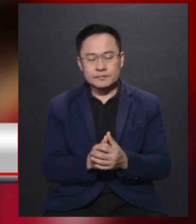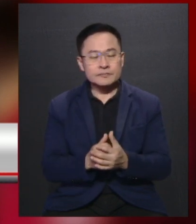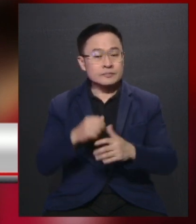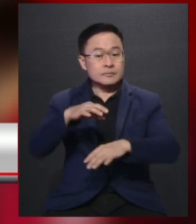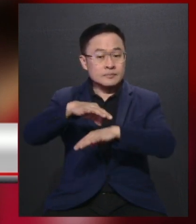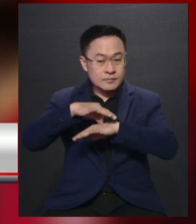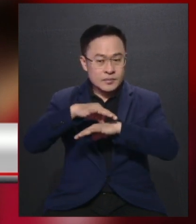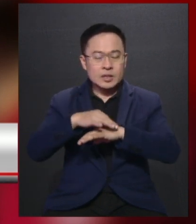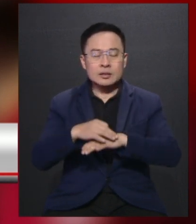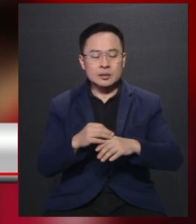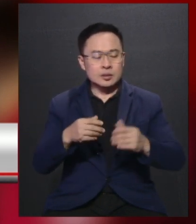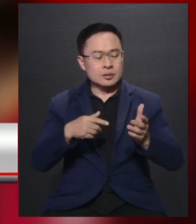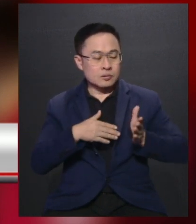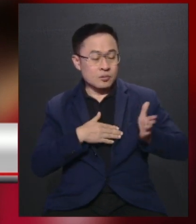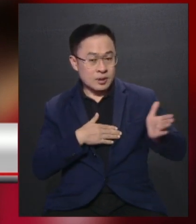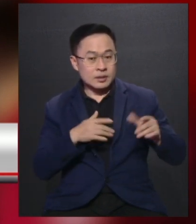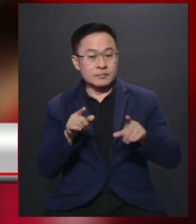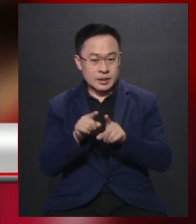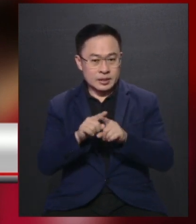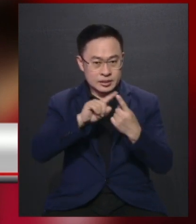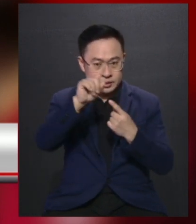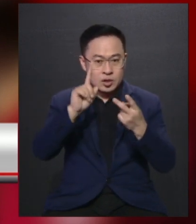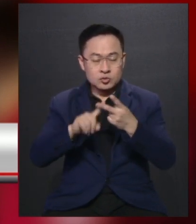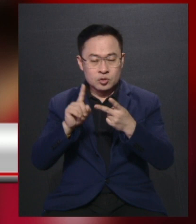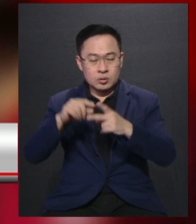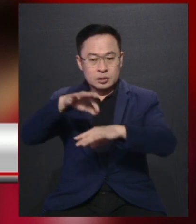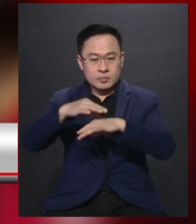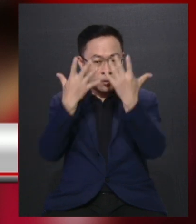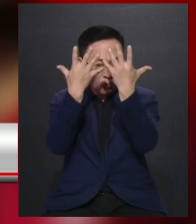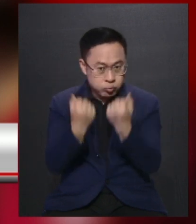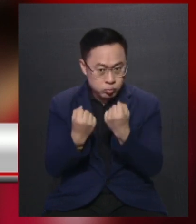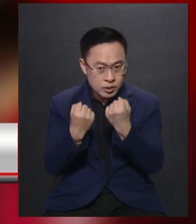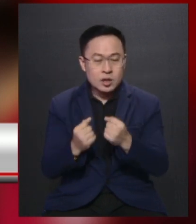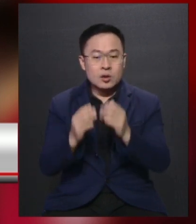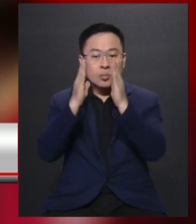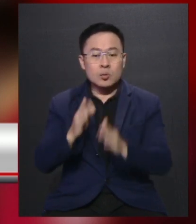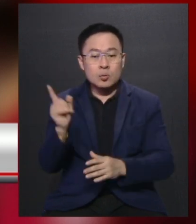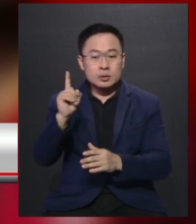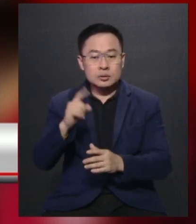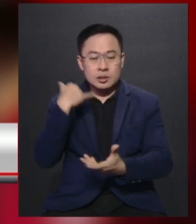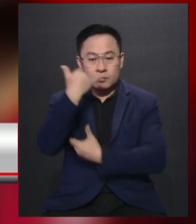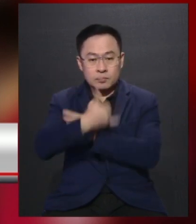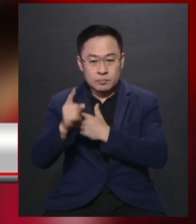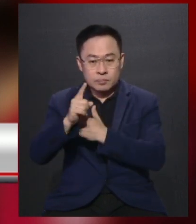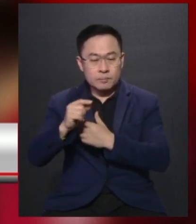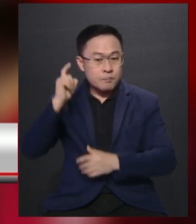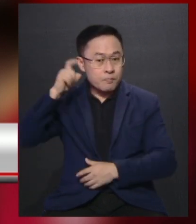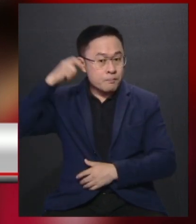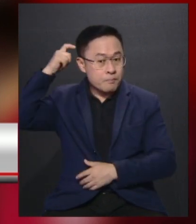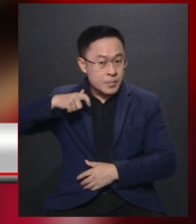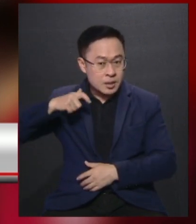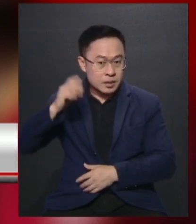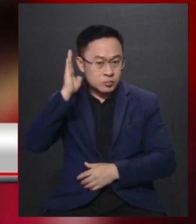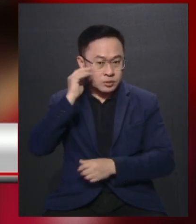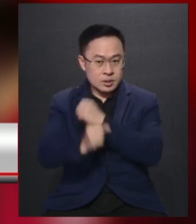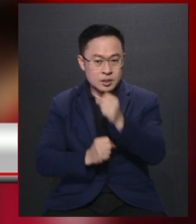น่าจะเป็นตัวหลักเหมือนกันนะครับส่วนอีกคนนึงก็คือผู้รักษาประตูครับเมียวมิลลัสครับเป็นประตูดีกรีทีมชาติเมียนมาร์อายุ 28